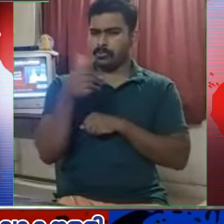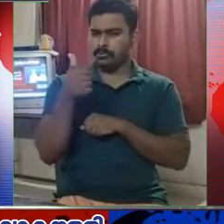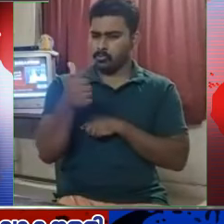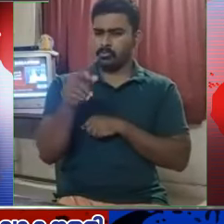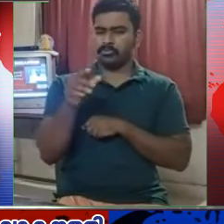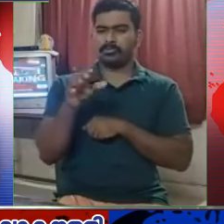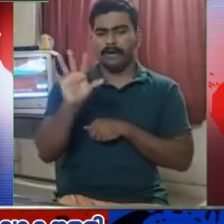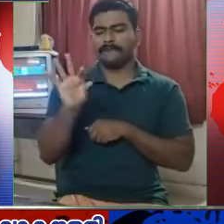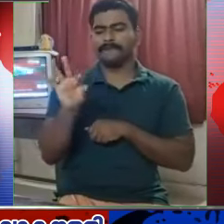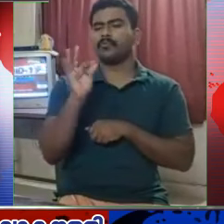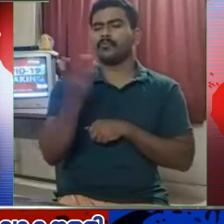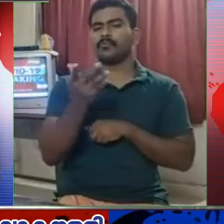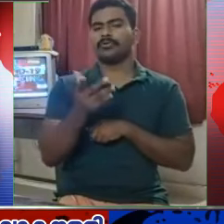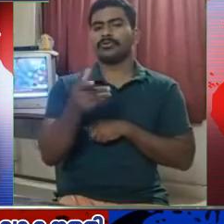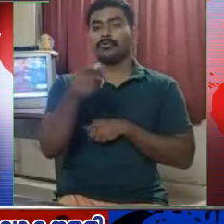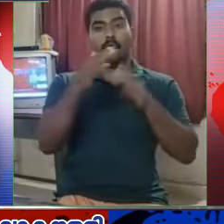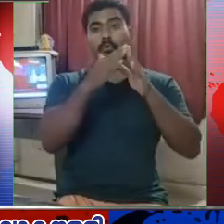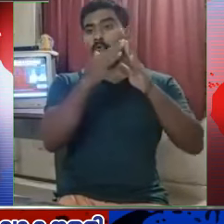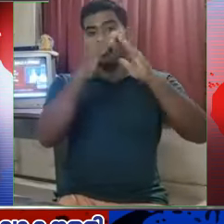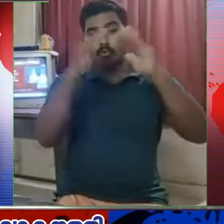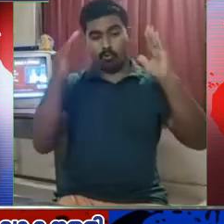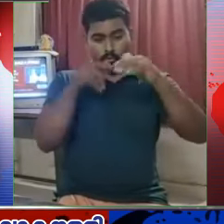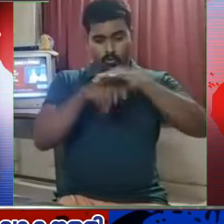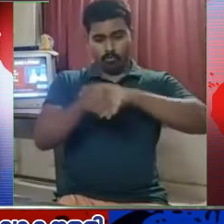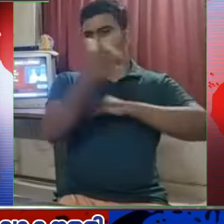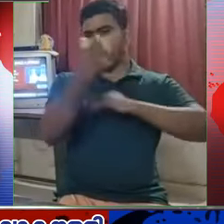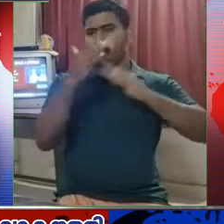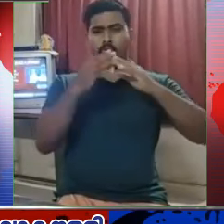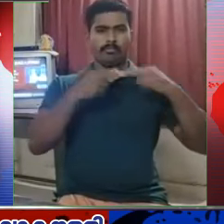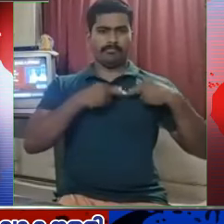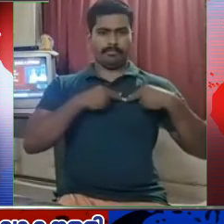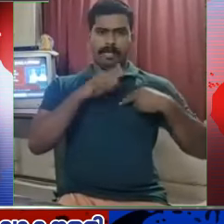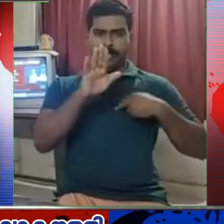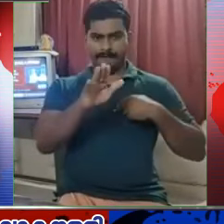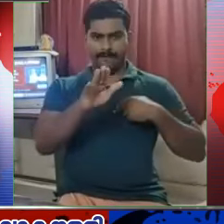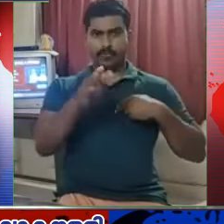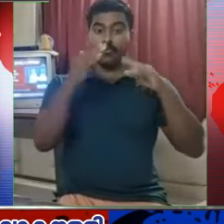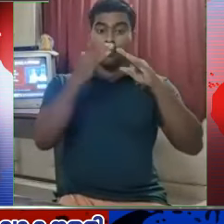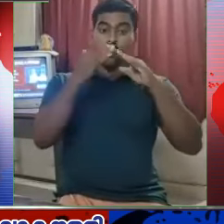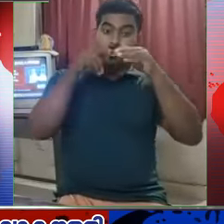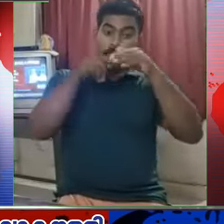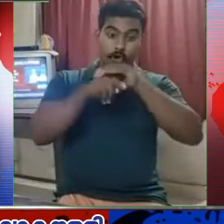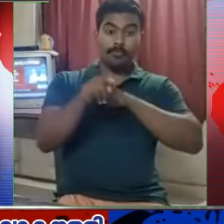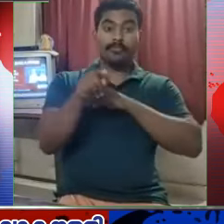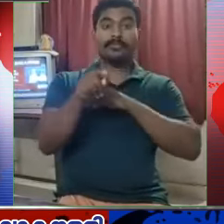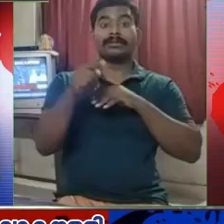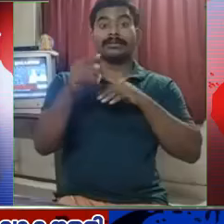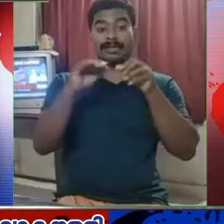ഇപ്പോൾ വ്യാജ പ്രചരണങ്ങളിൽ ആരും കുടുങ്ങിപ്പോകുന്ന അവസ്ഥയുണ്ടാകരുത്.